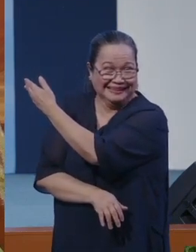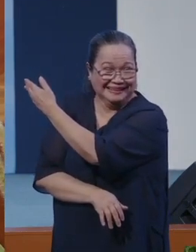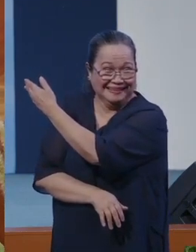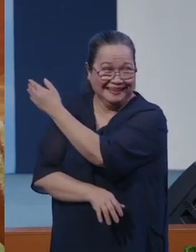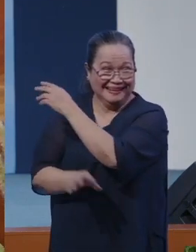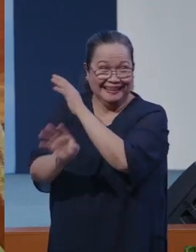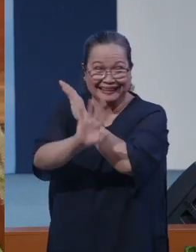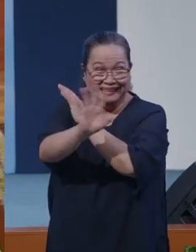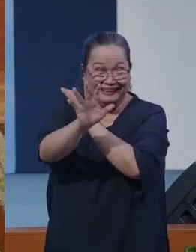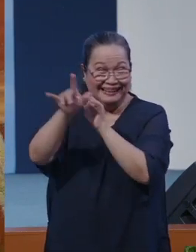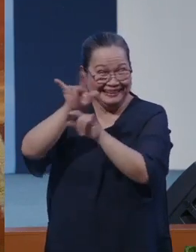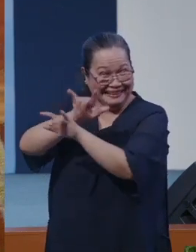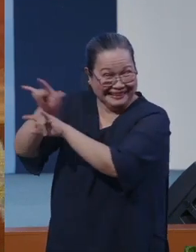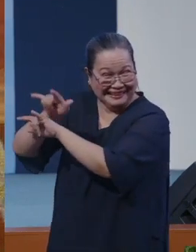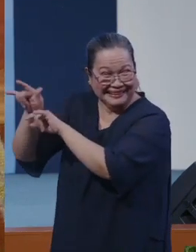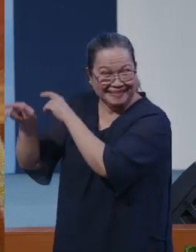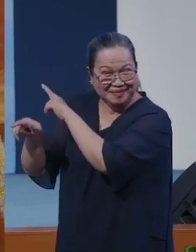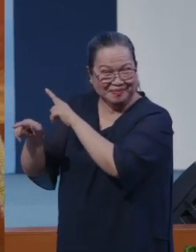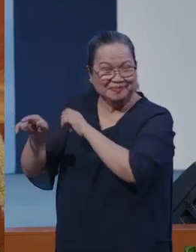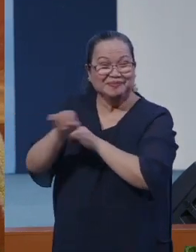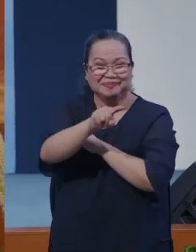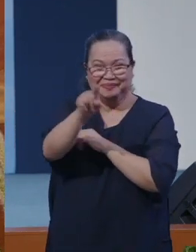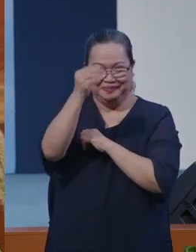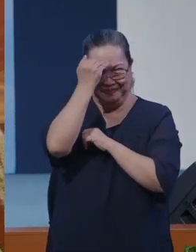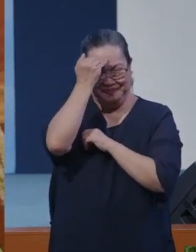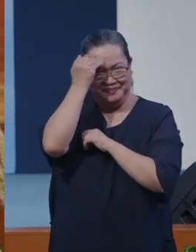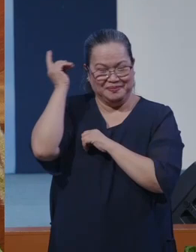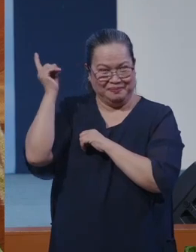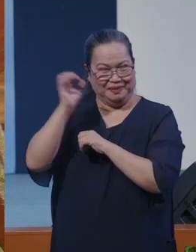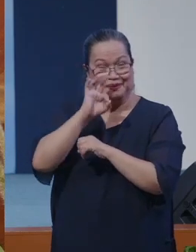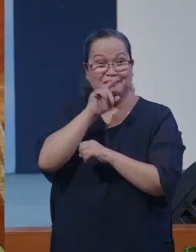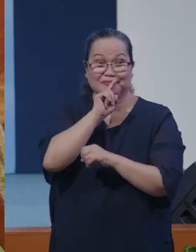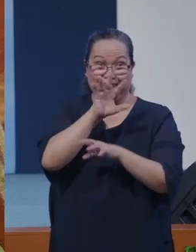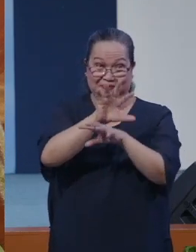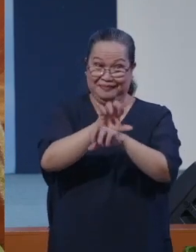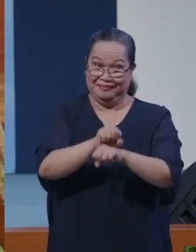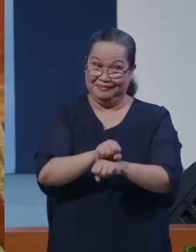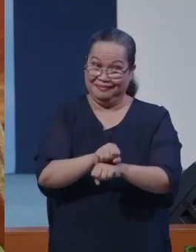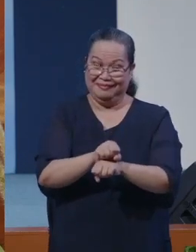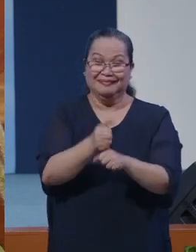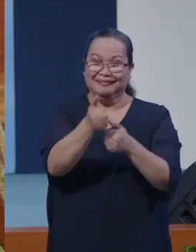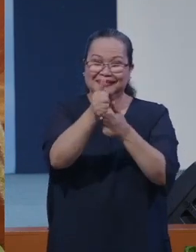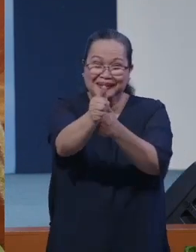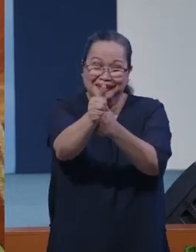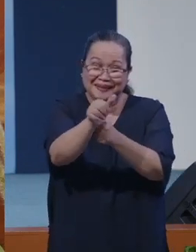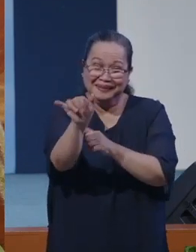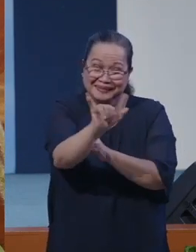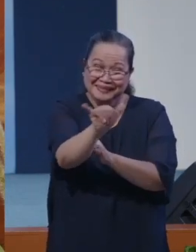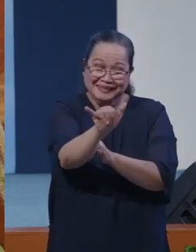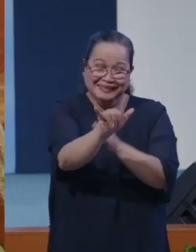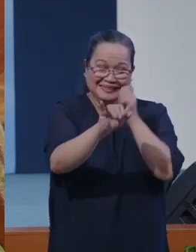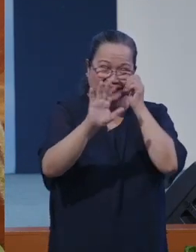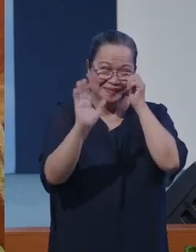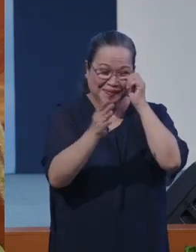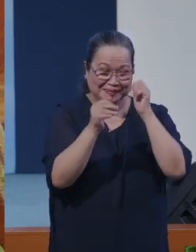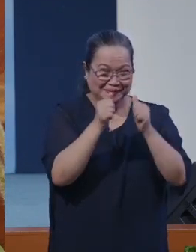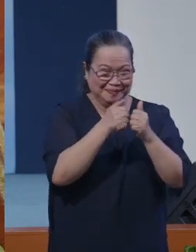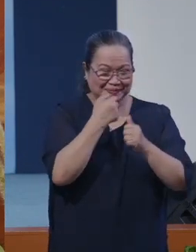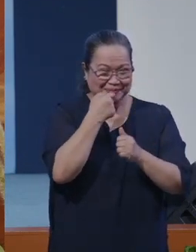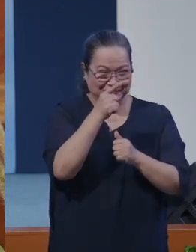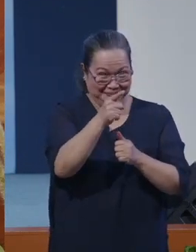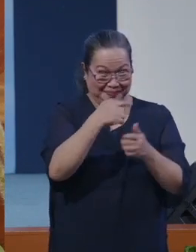niyo akong gagayahin. No? Alam niyo naman ako, kung ano uso, yan ang sinusundan ko. So, pag